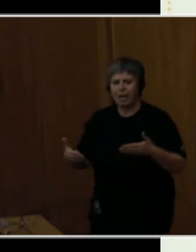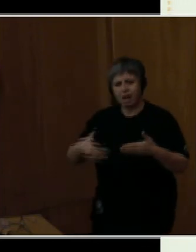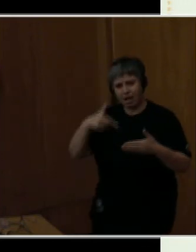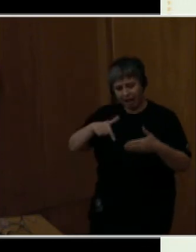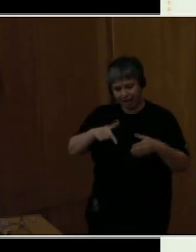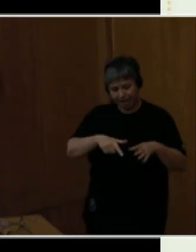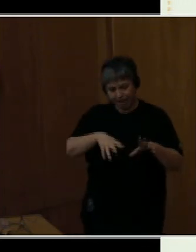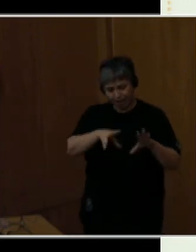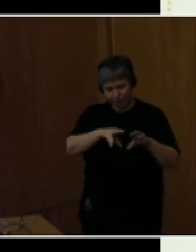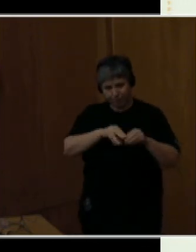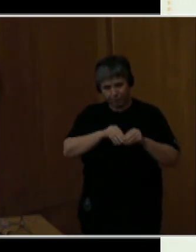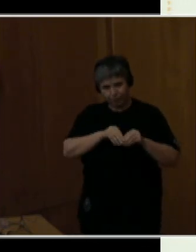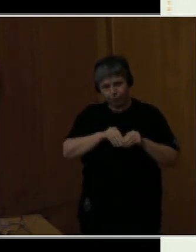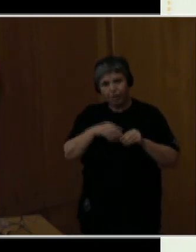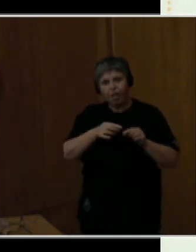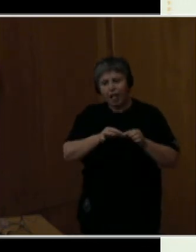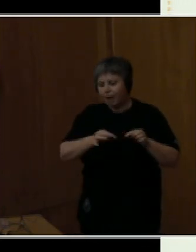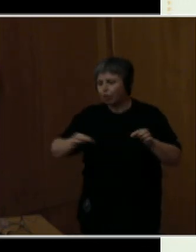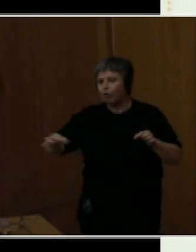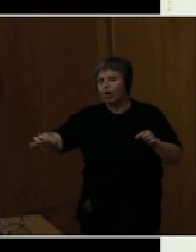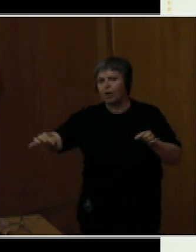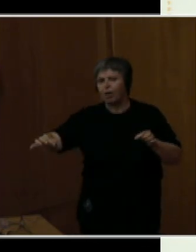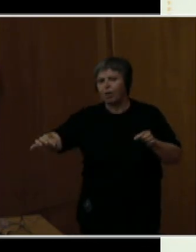μεταφέρονταν μέσω του ίδιου καλωδίου φυσικά,